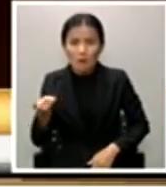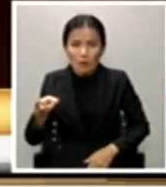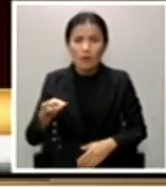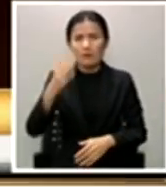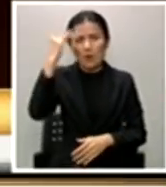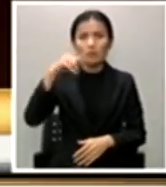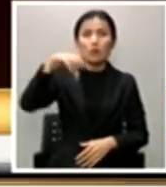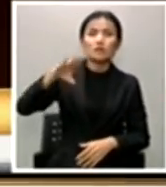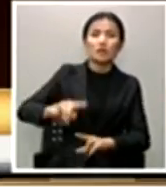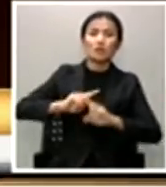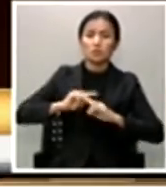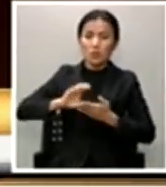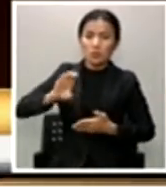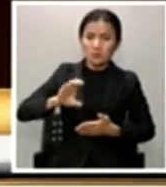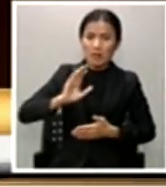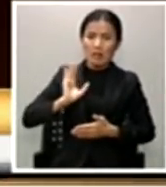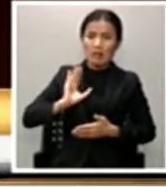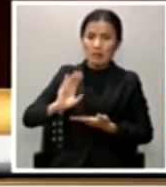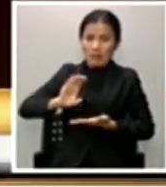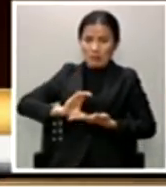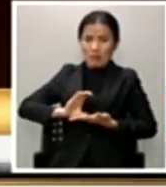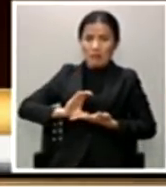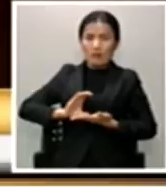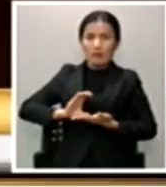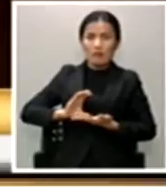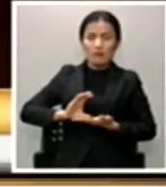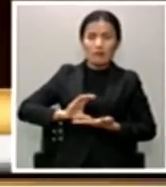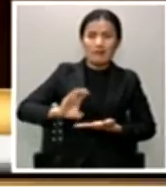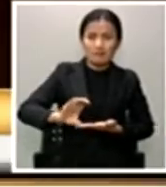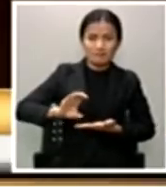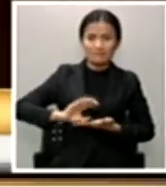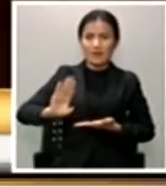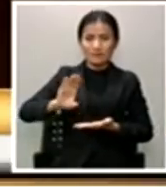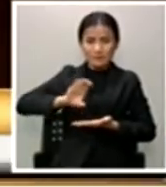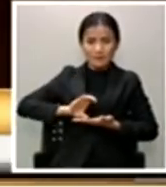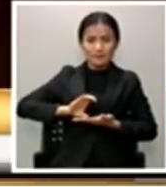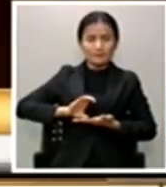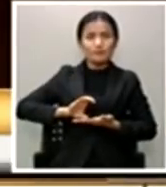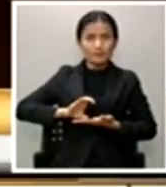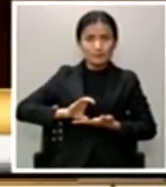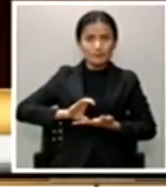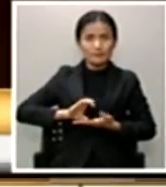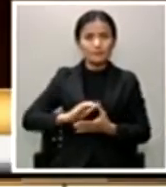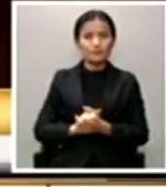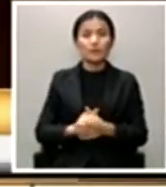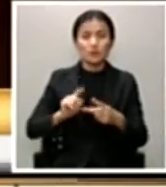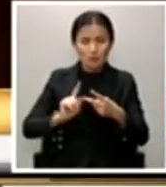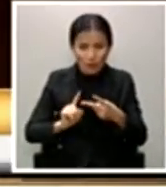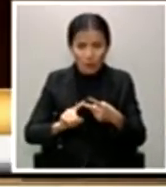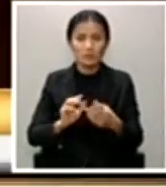อกชนไม่กล้าลงทุนเพื่อเพิ่ม productivity ขึ้นมา 2. เ